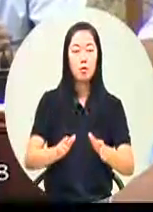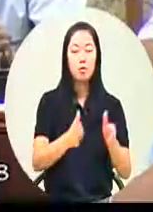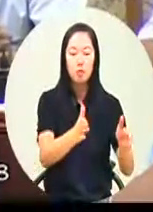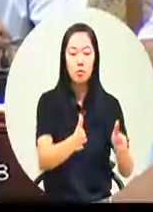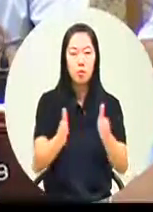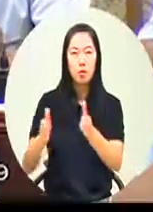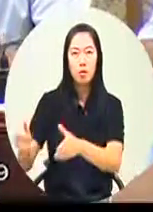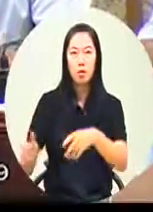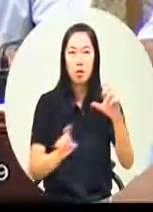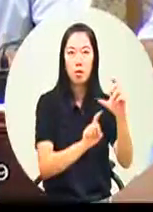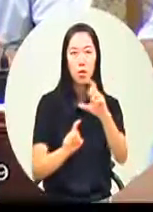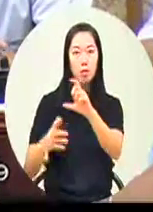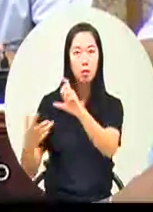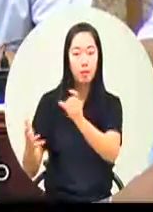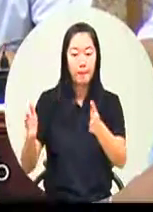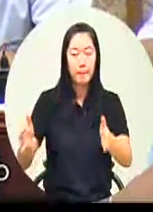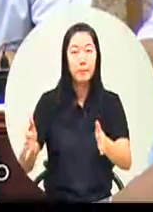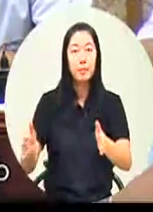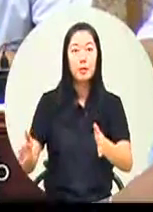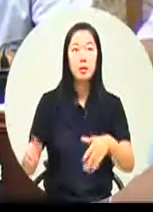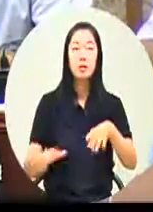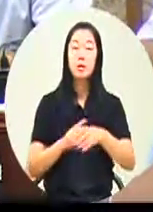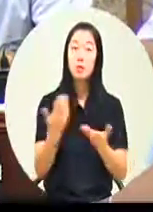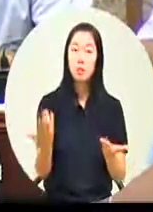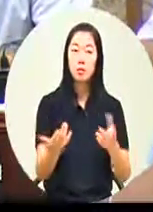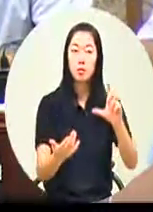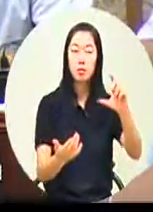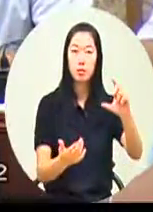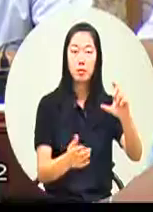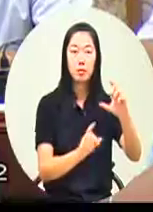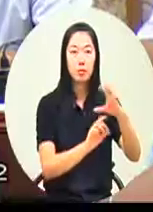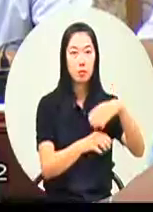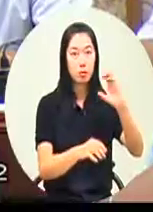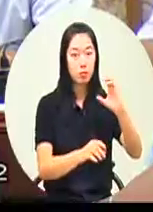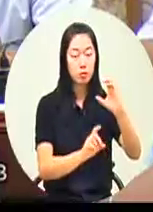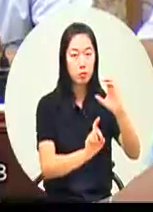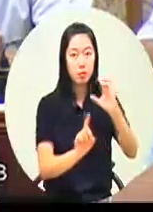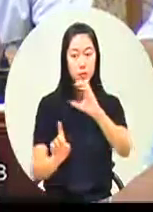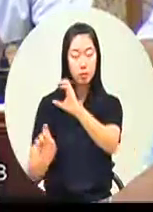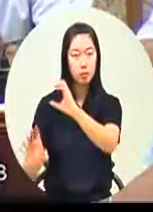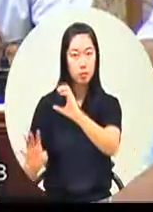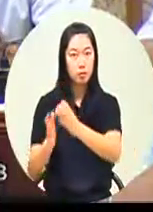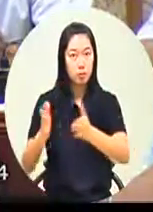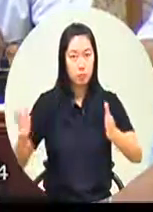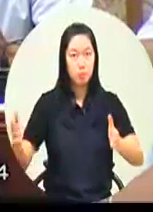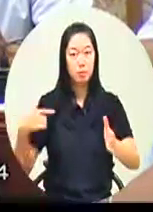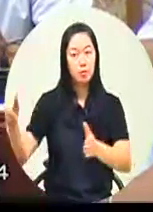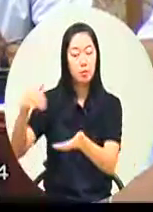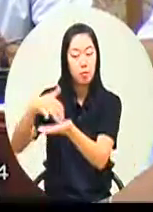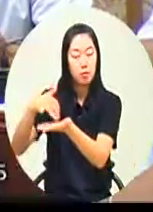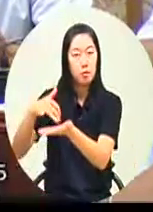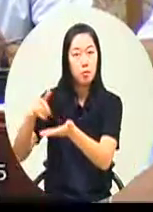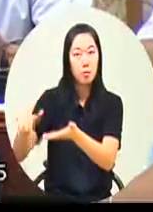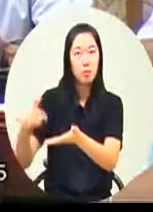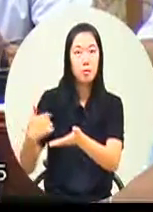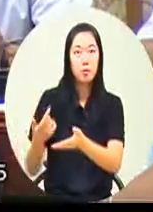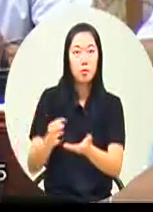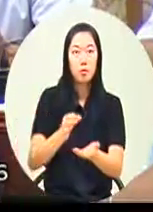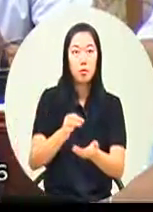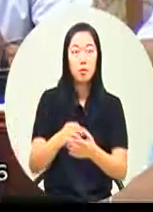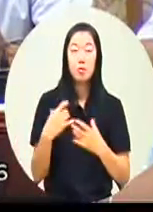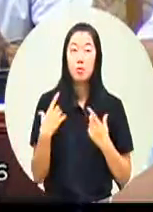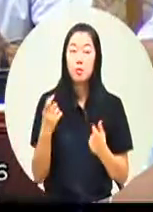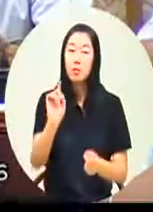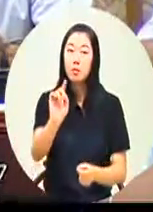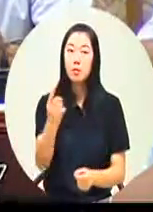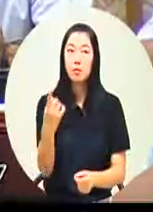到西八的部分。啊、所以西万到西十四跟西八这一段的话，我们会跟他们计算依他们支出，因为他没